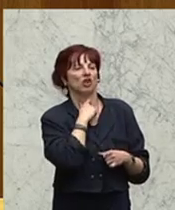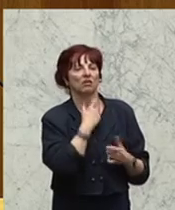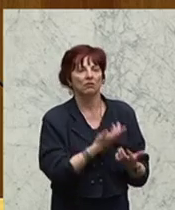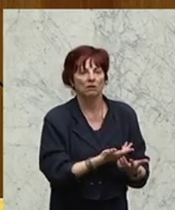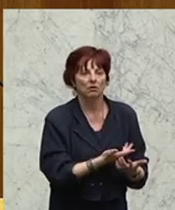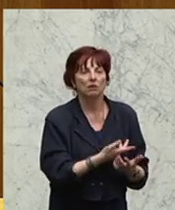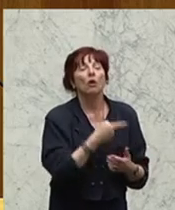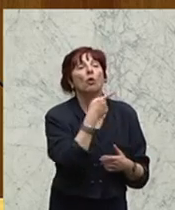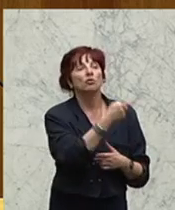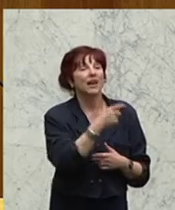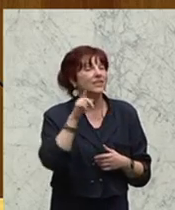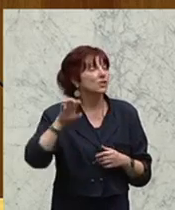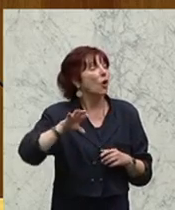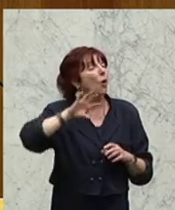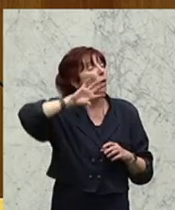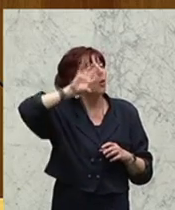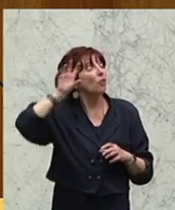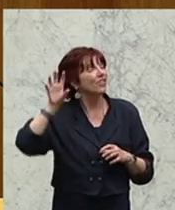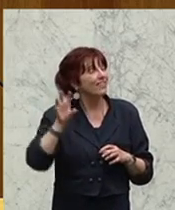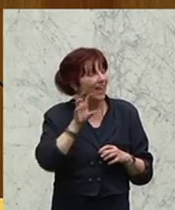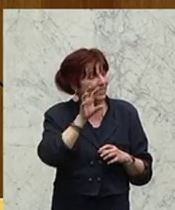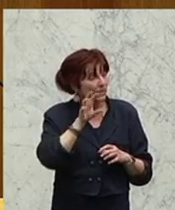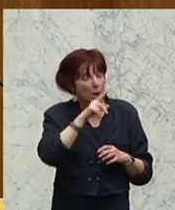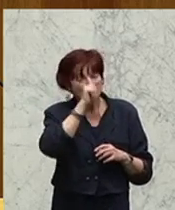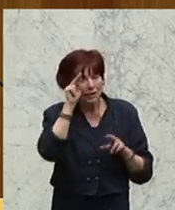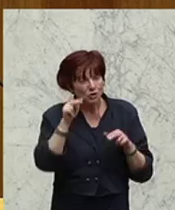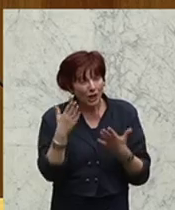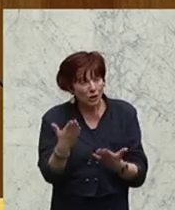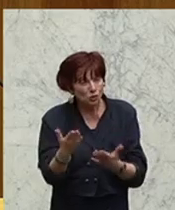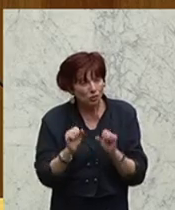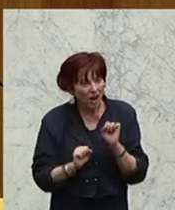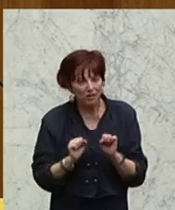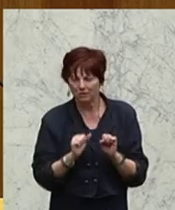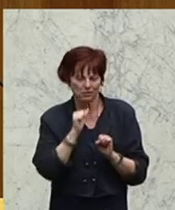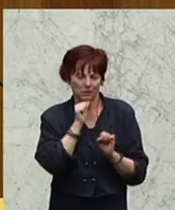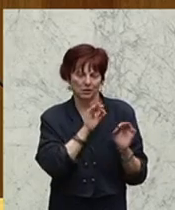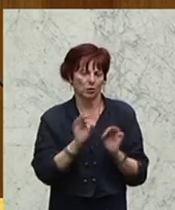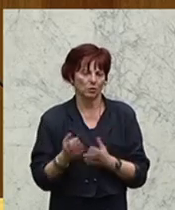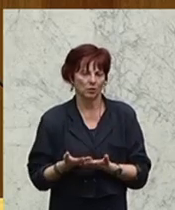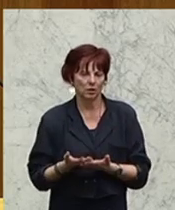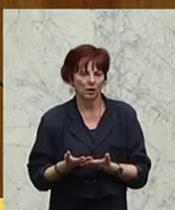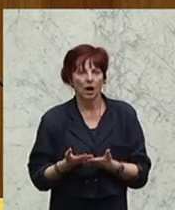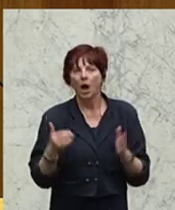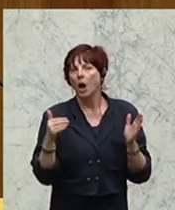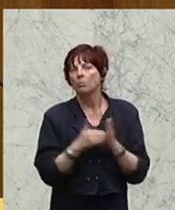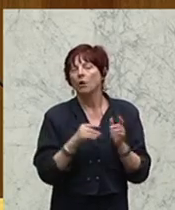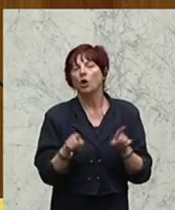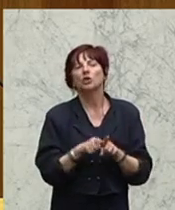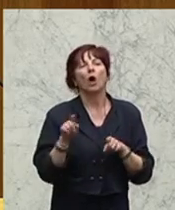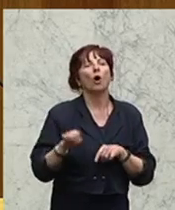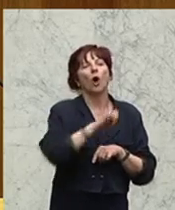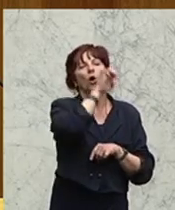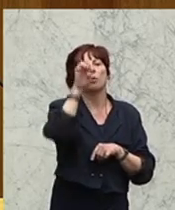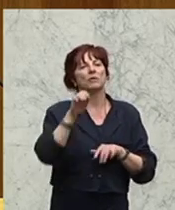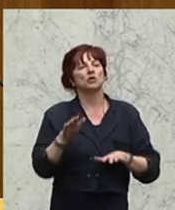den Kontinent der Menschenrechte und der Humanität nicht würdig. Zweitens, wir brauchen natürlich eine europäische Asylbehörde. Wie